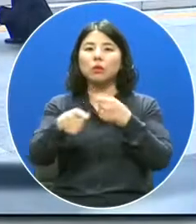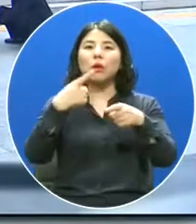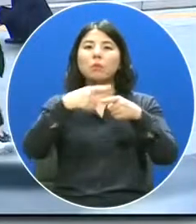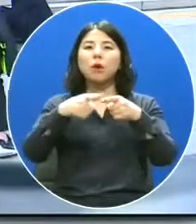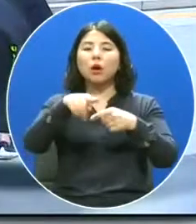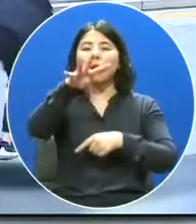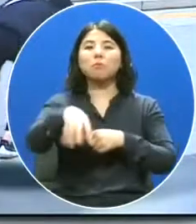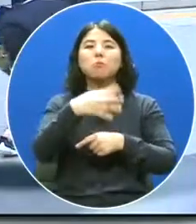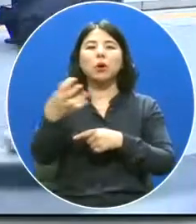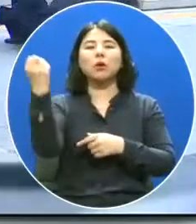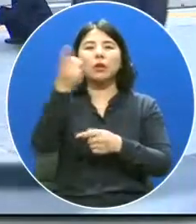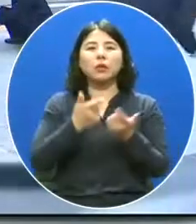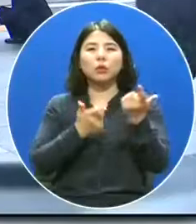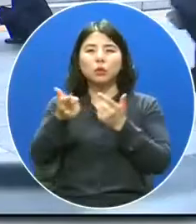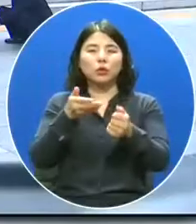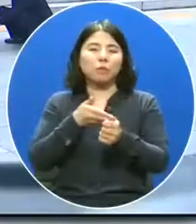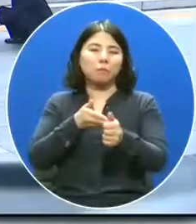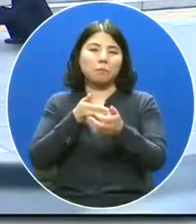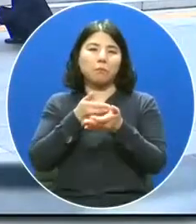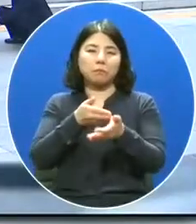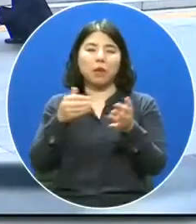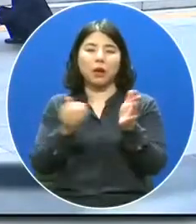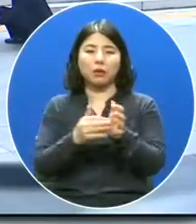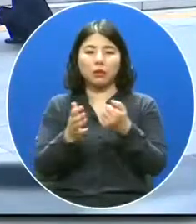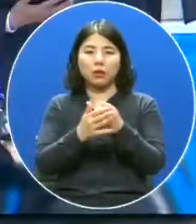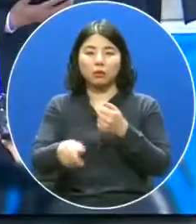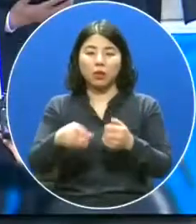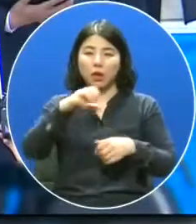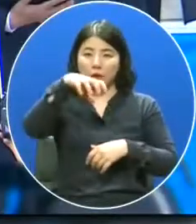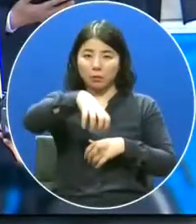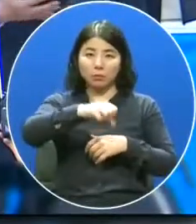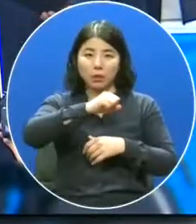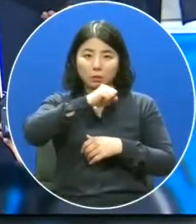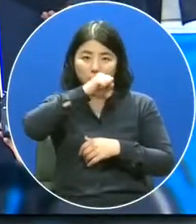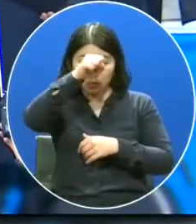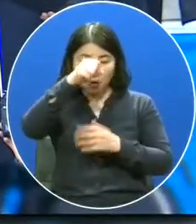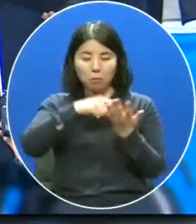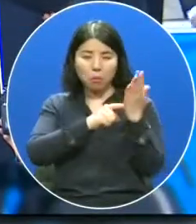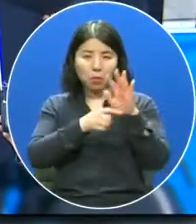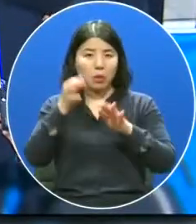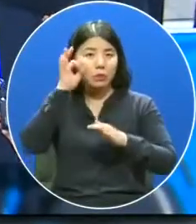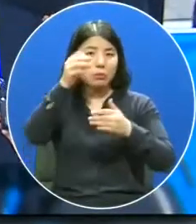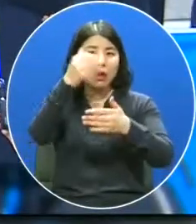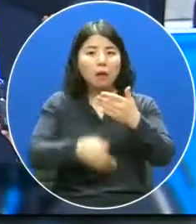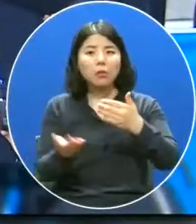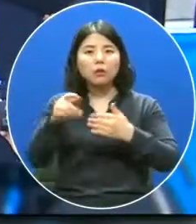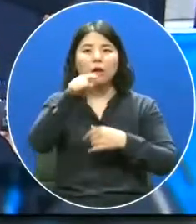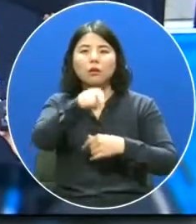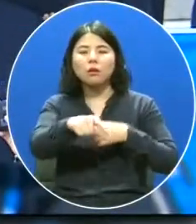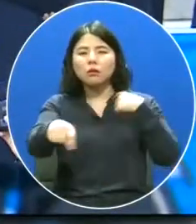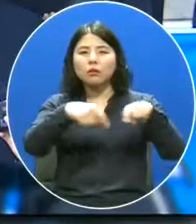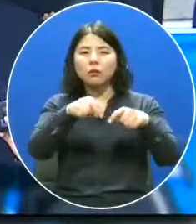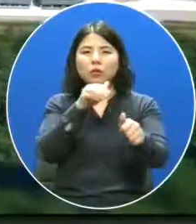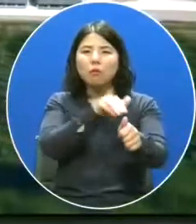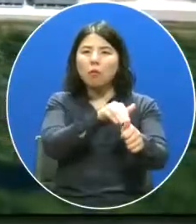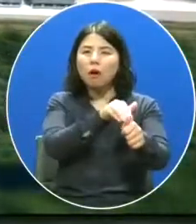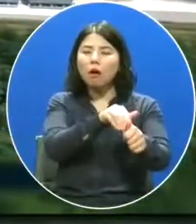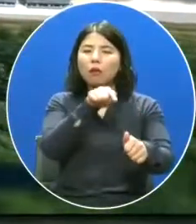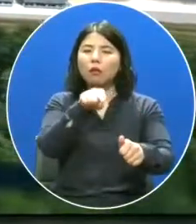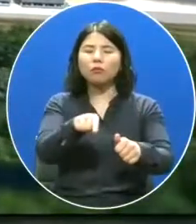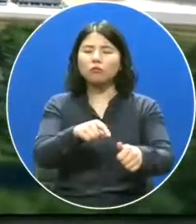지표의 재조정을 요구했다는 사실을 전하며 입지 선정 발표를 불과 열흘 앞둔 시점에서 이 같은 정치권의